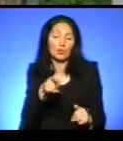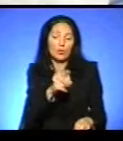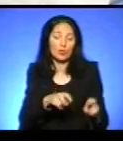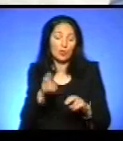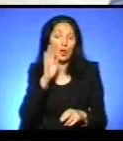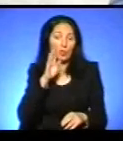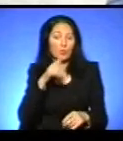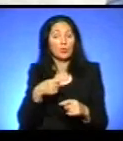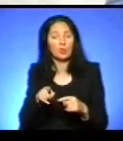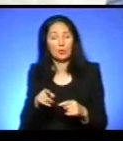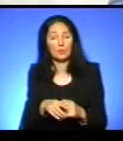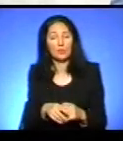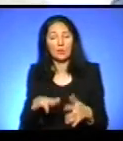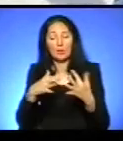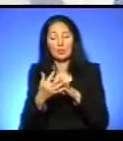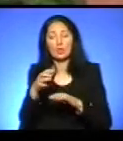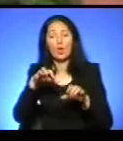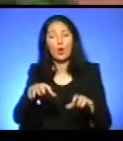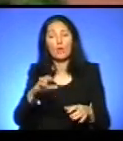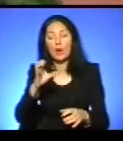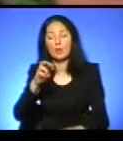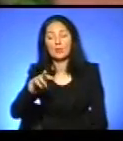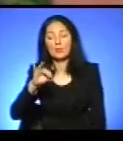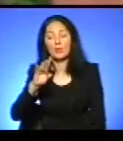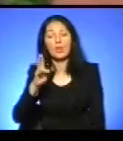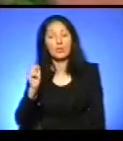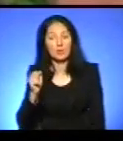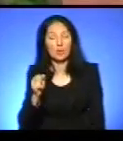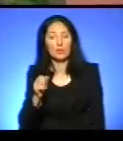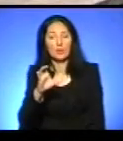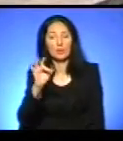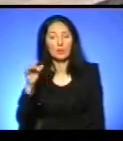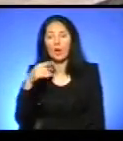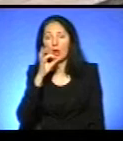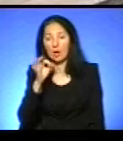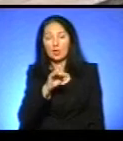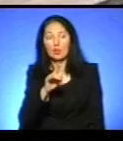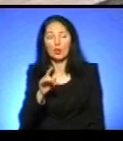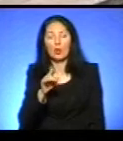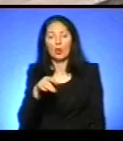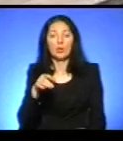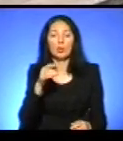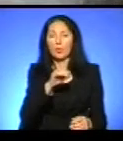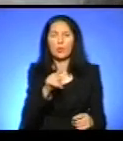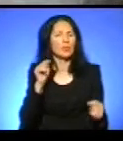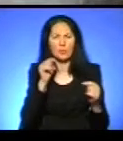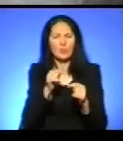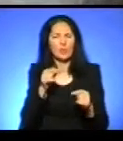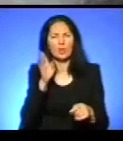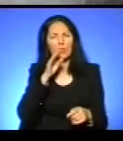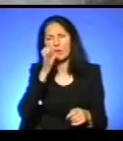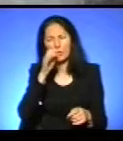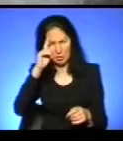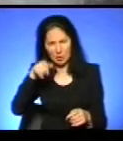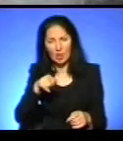воду. Сільський голова Смиківці Володимир Сидяга каже, про невідповідність води з джерела знають. На запитання про